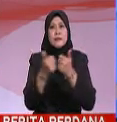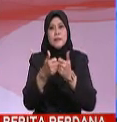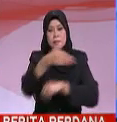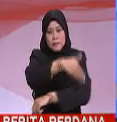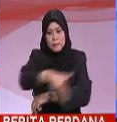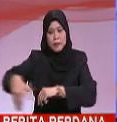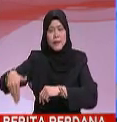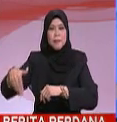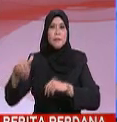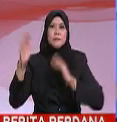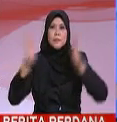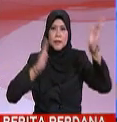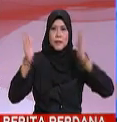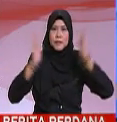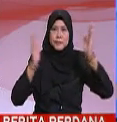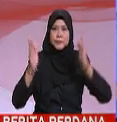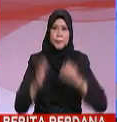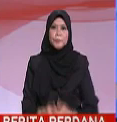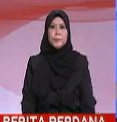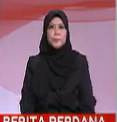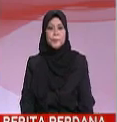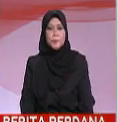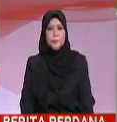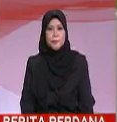Sempadan Malaysia AKSEM.